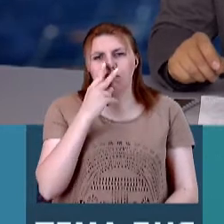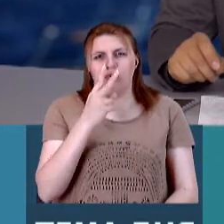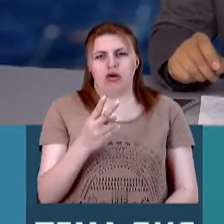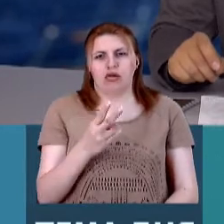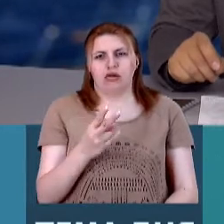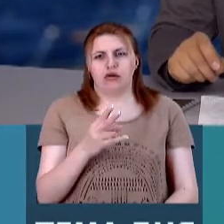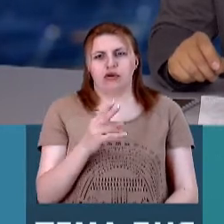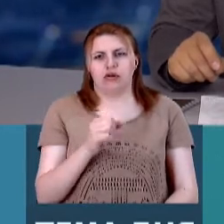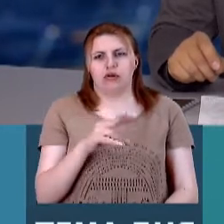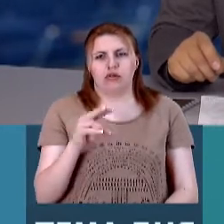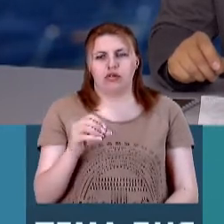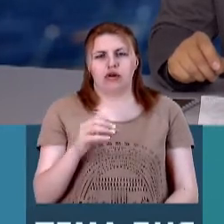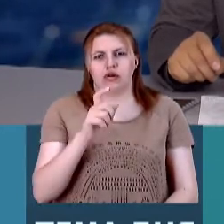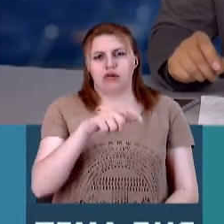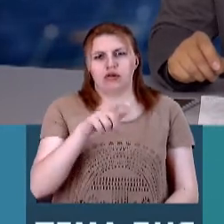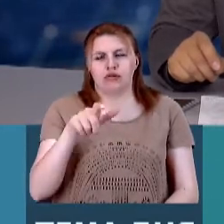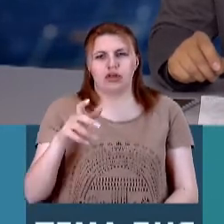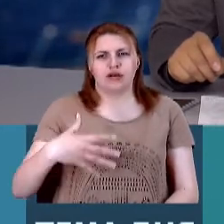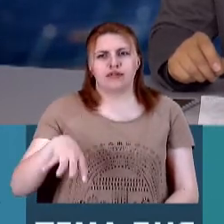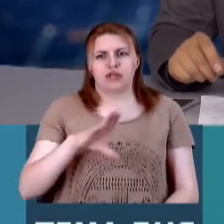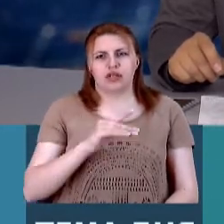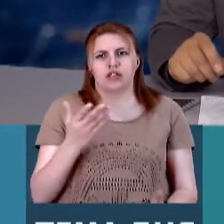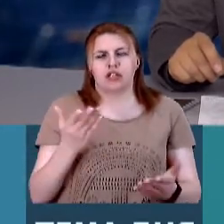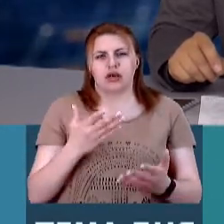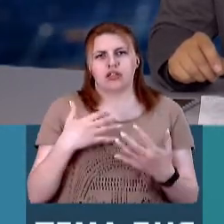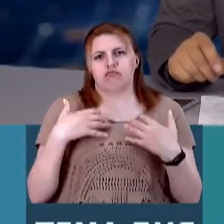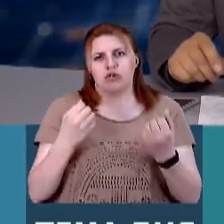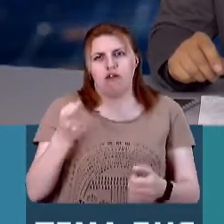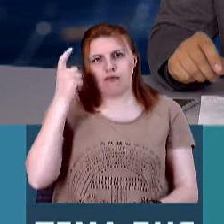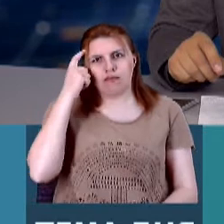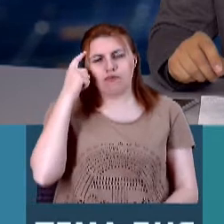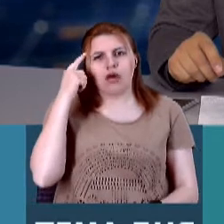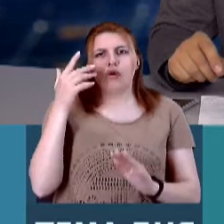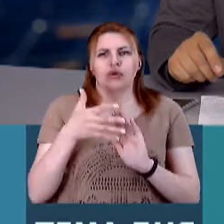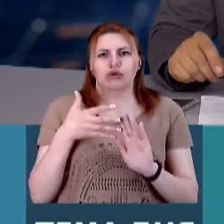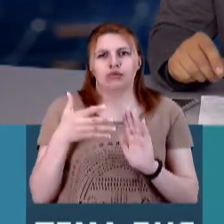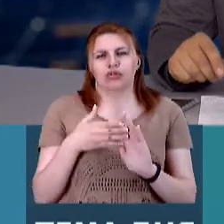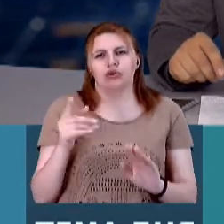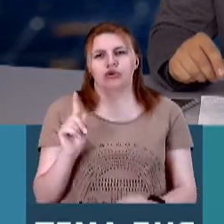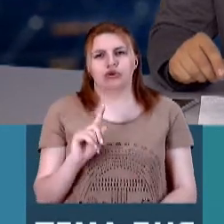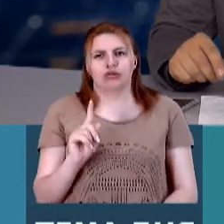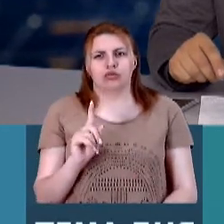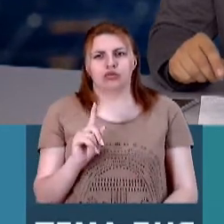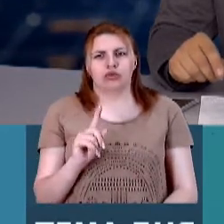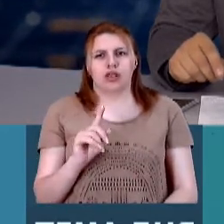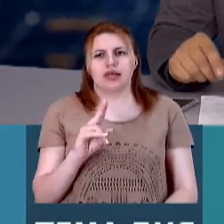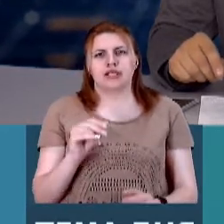всі люди, які здраво мислять, вони розуміють, що за